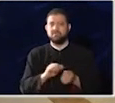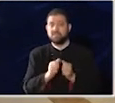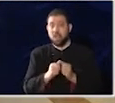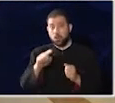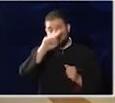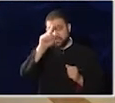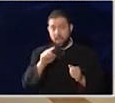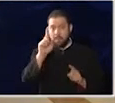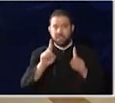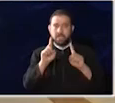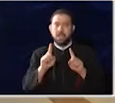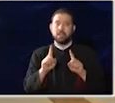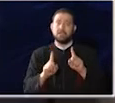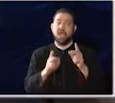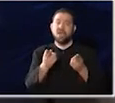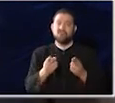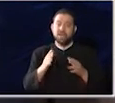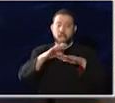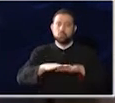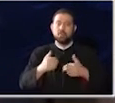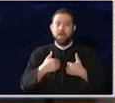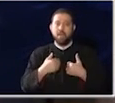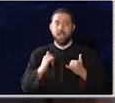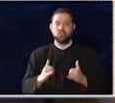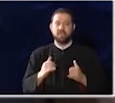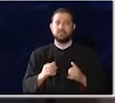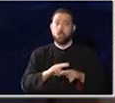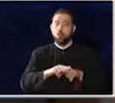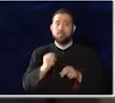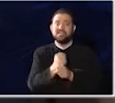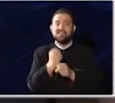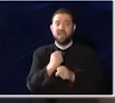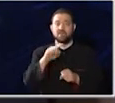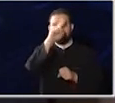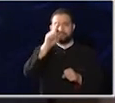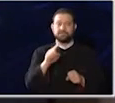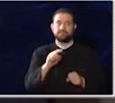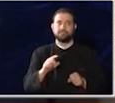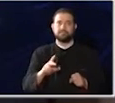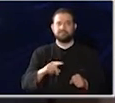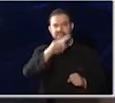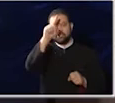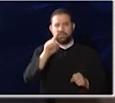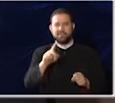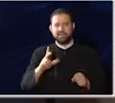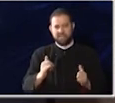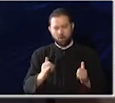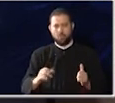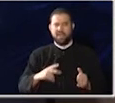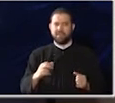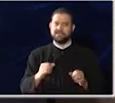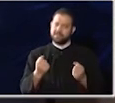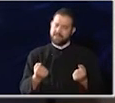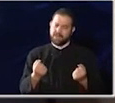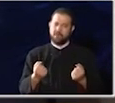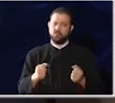înșiși despre ele dacă vor veni vreodată asupra lor. Ceea ce mă întrebați acum este extrem de